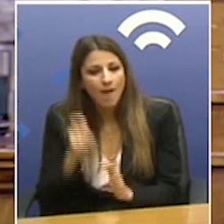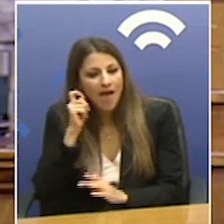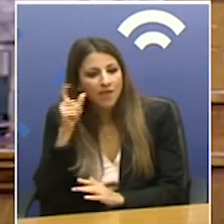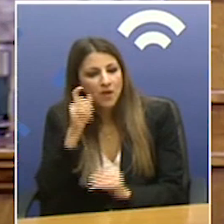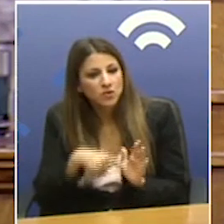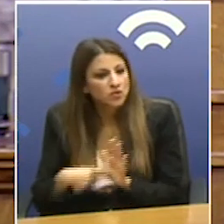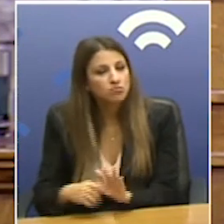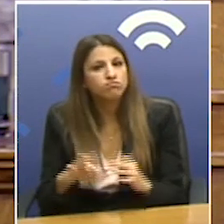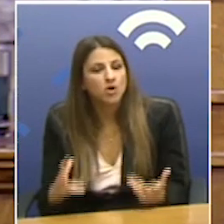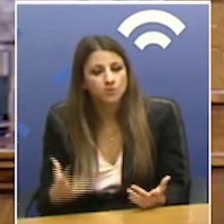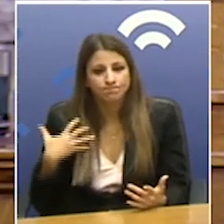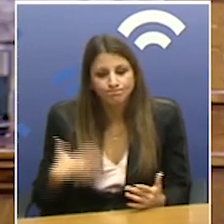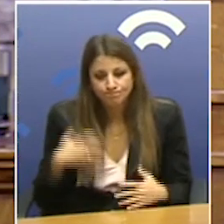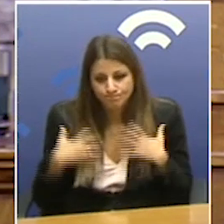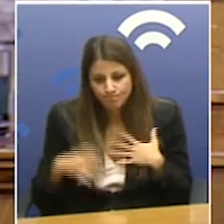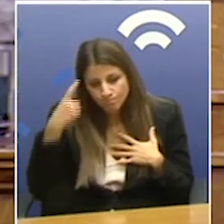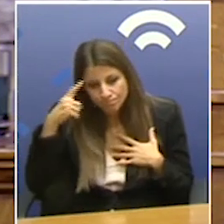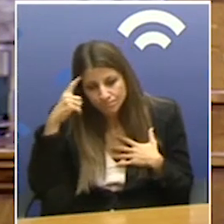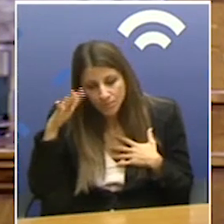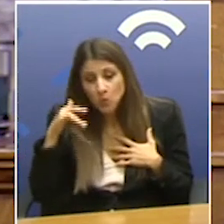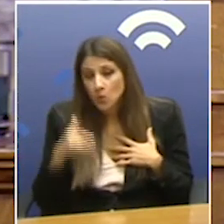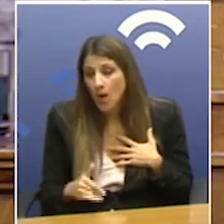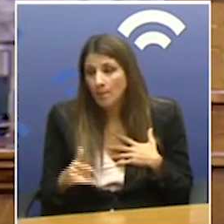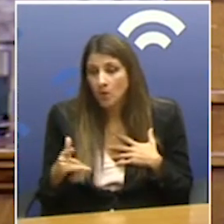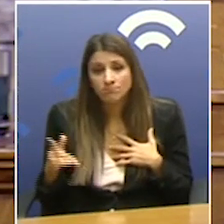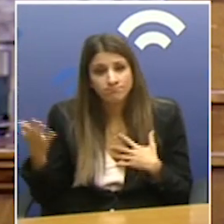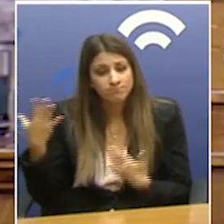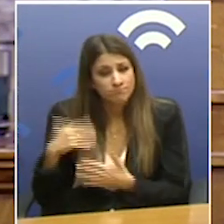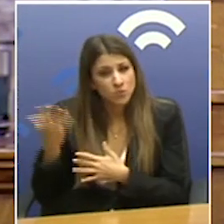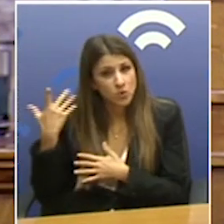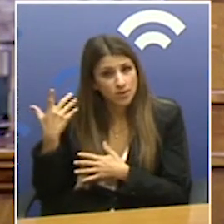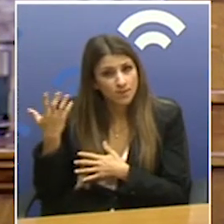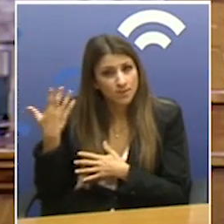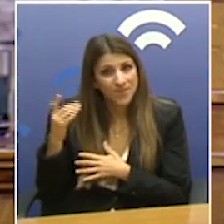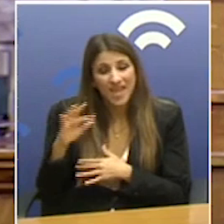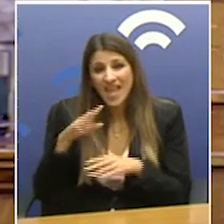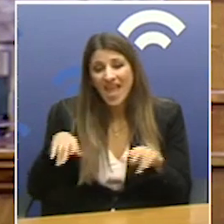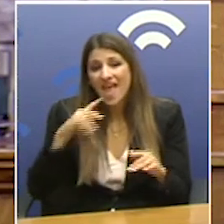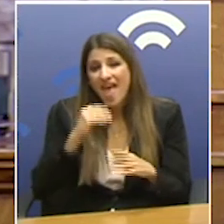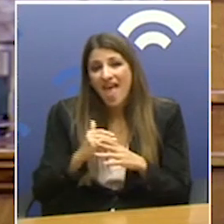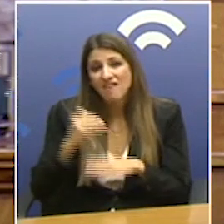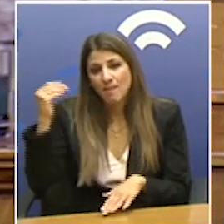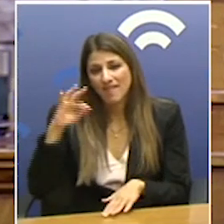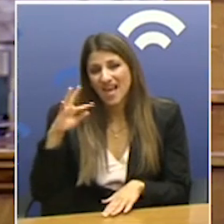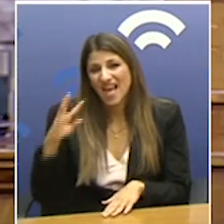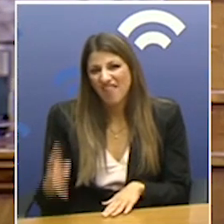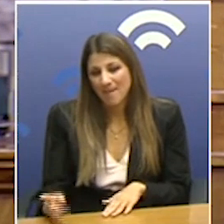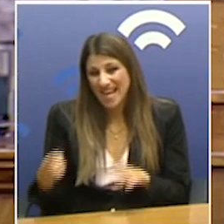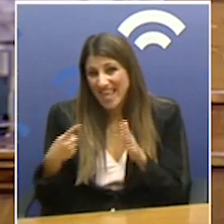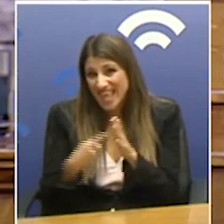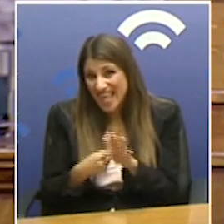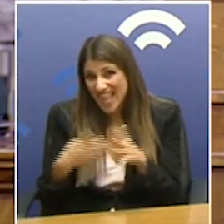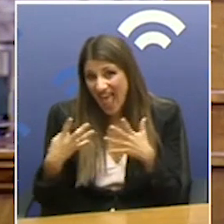υπήρξε έντονος. Μεταφέρω λοιπόν από την καθημερινή της 14ης Μαρτίου του